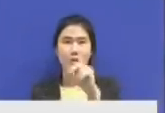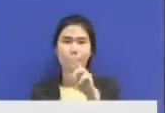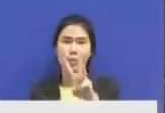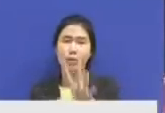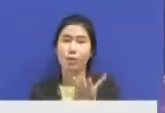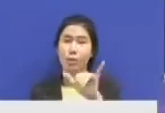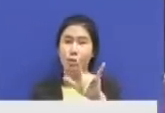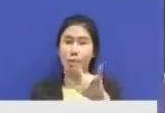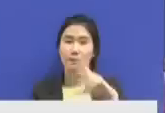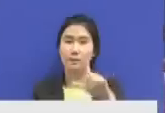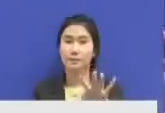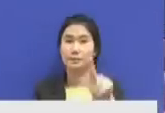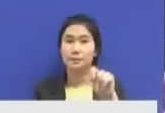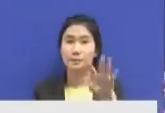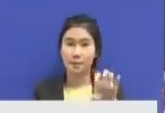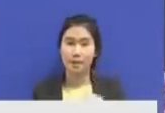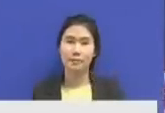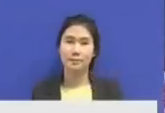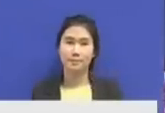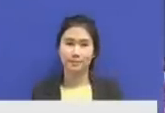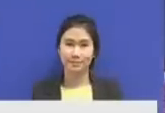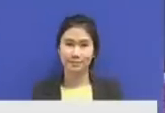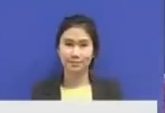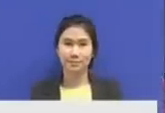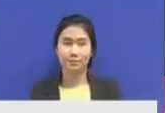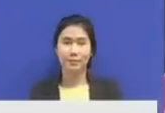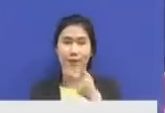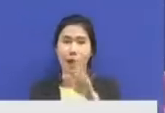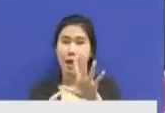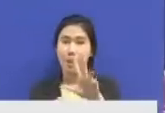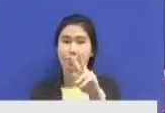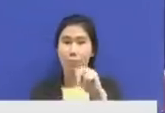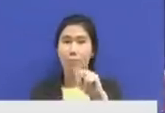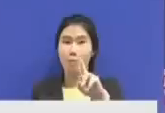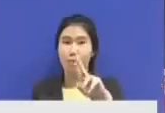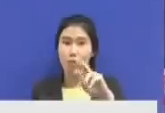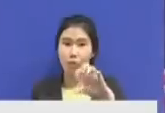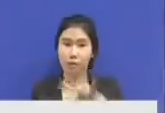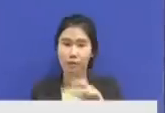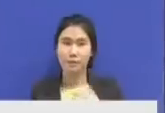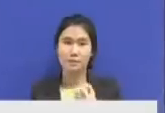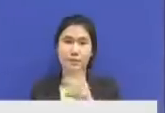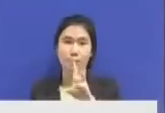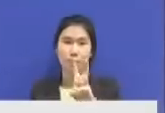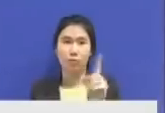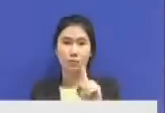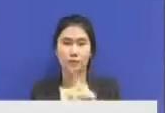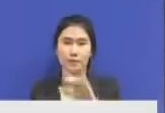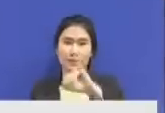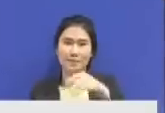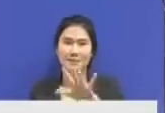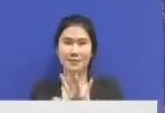วงศ์ศุภรานนท์ 15นายคำนูณสิทธิสมาน56นายจะเด็จ